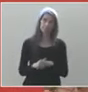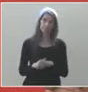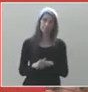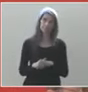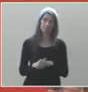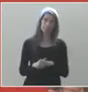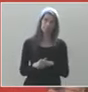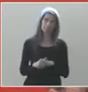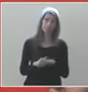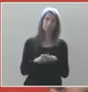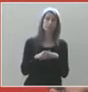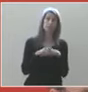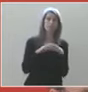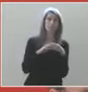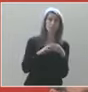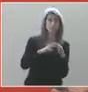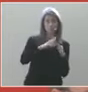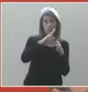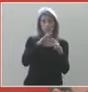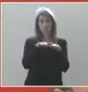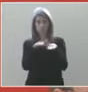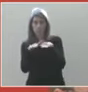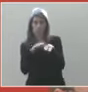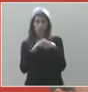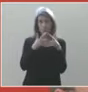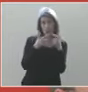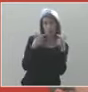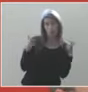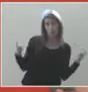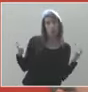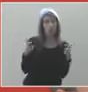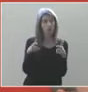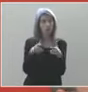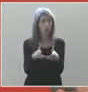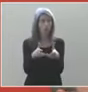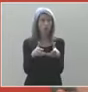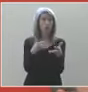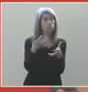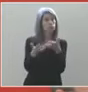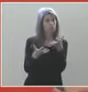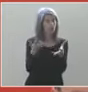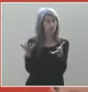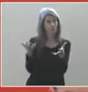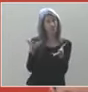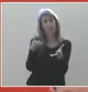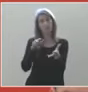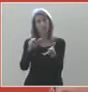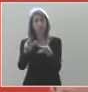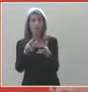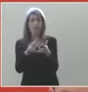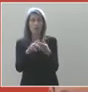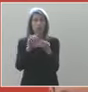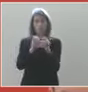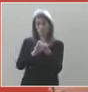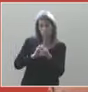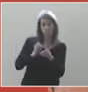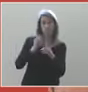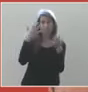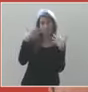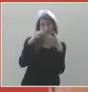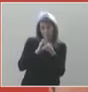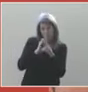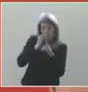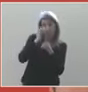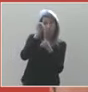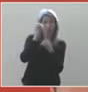Intermodalité, plurimodalité, ce sont les clés pour des trajets décarbonés. À l'aune du dérèglement climatique, une diversité de moyens de transport